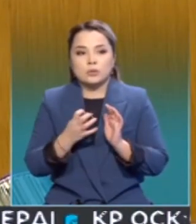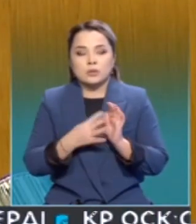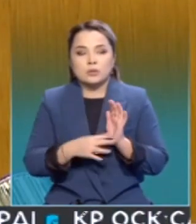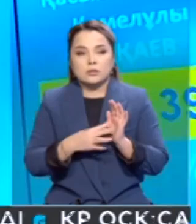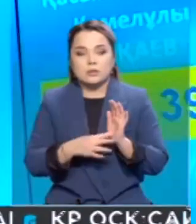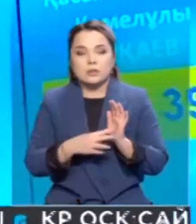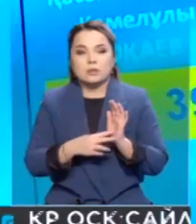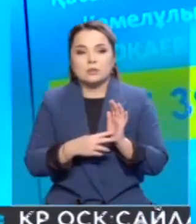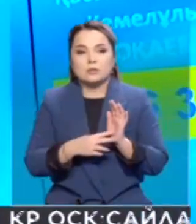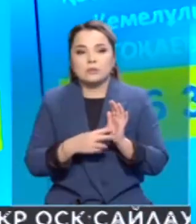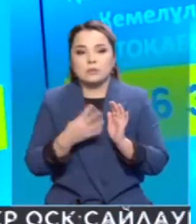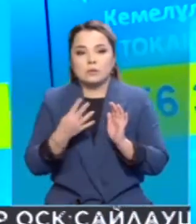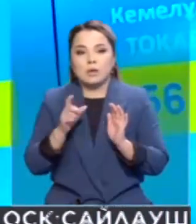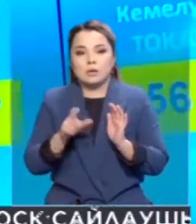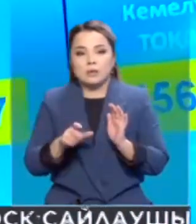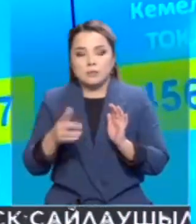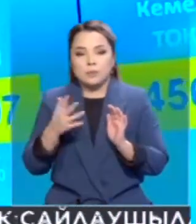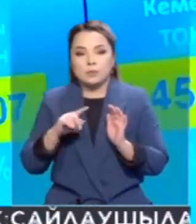460 484 адам, немесе